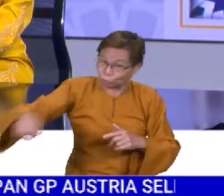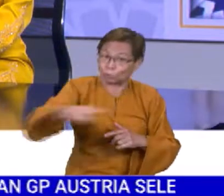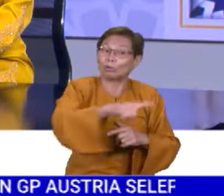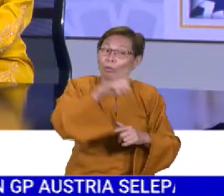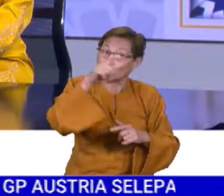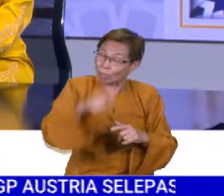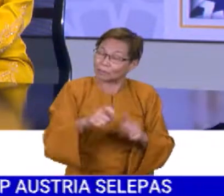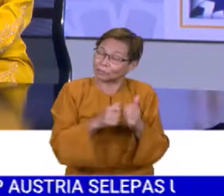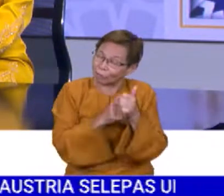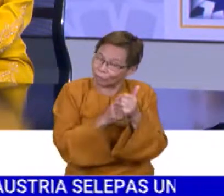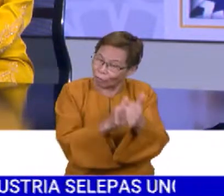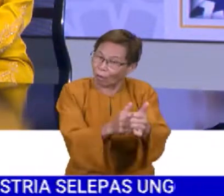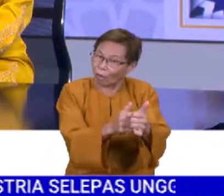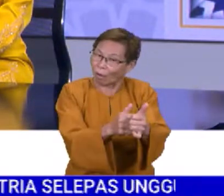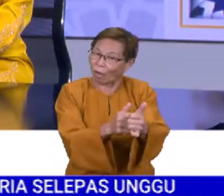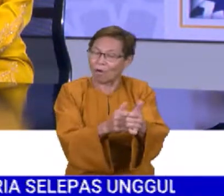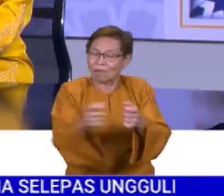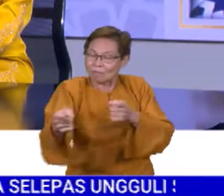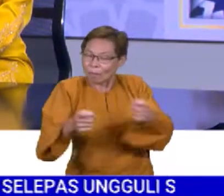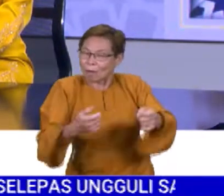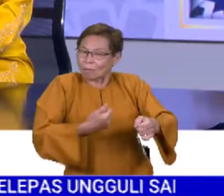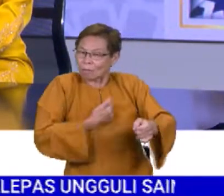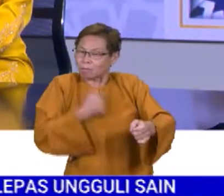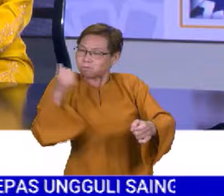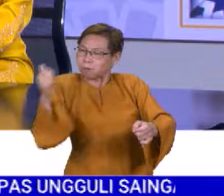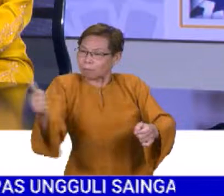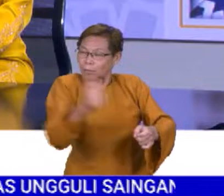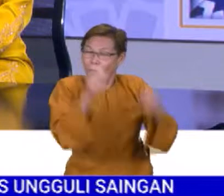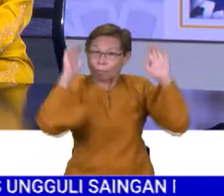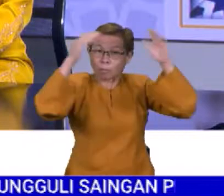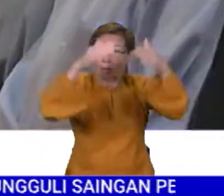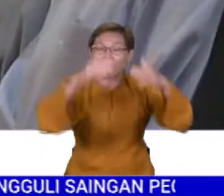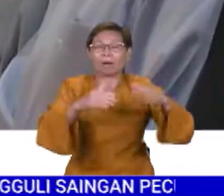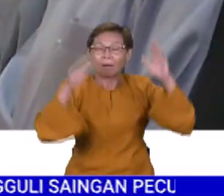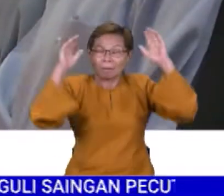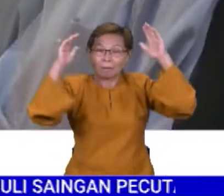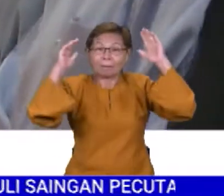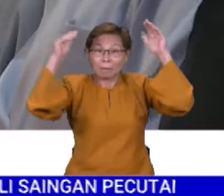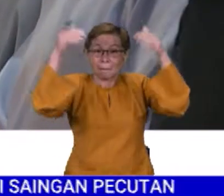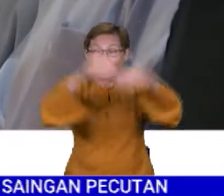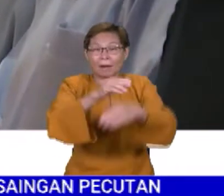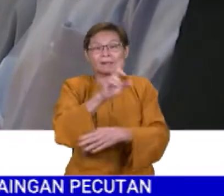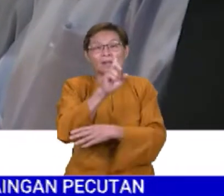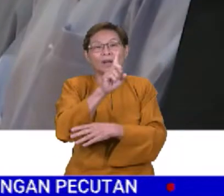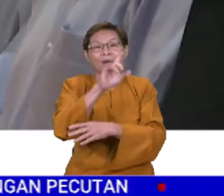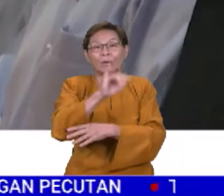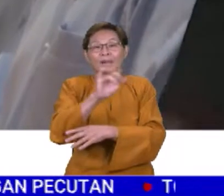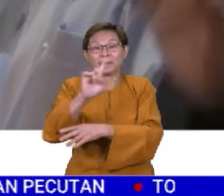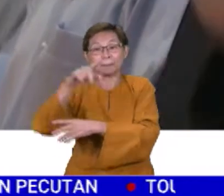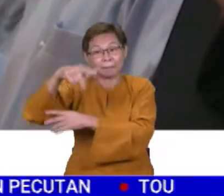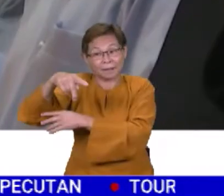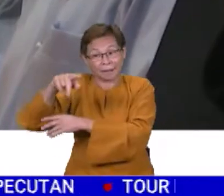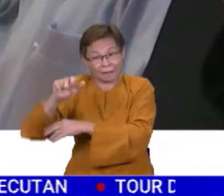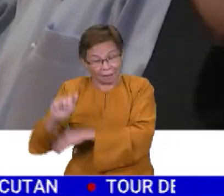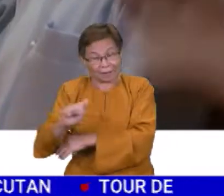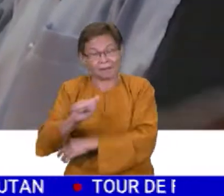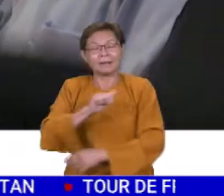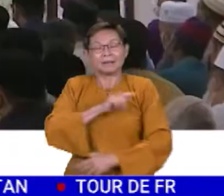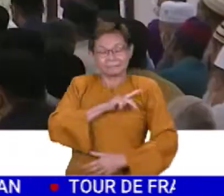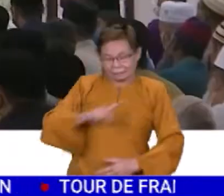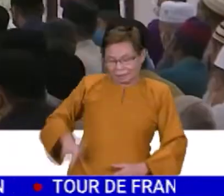masih mengamalkan kawalan kendiri di Pahang yang dipertuan agong alsultan Abdullah riayatuddin alm